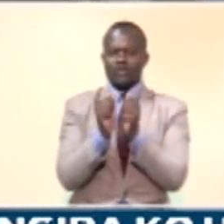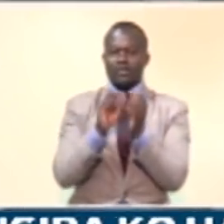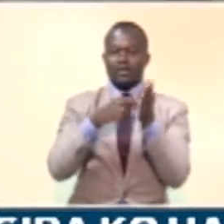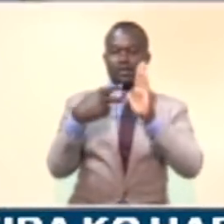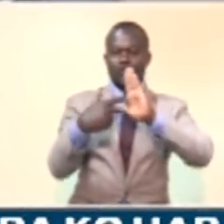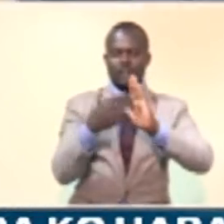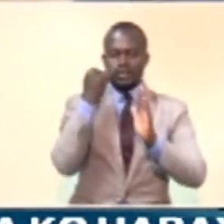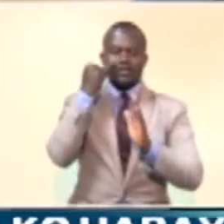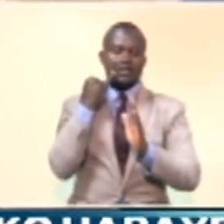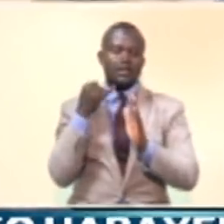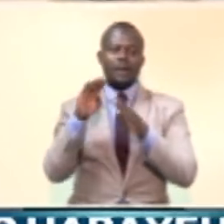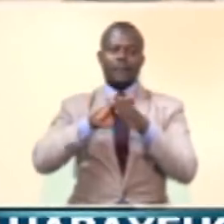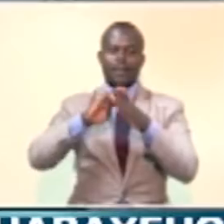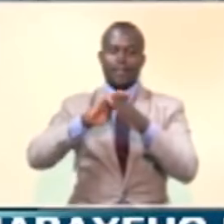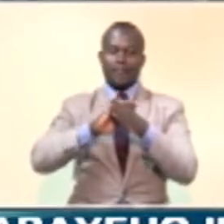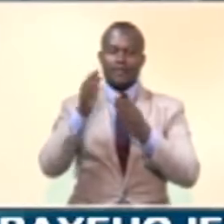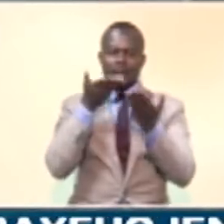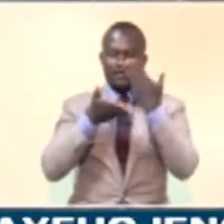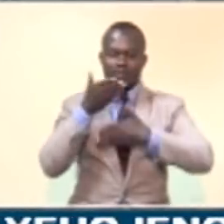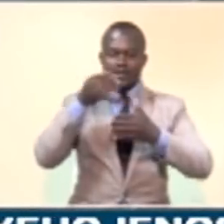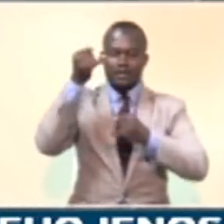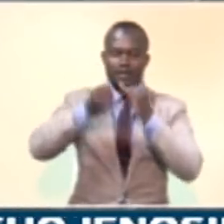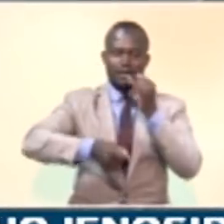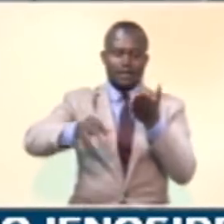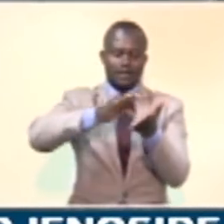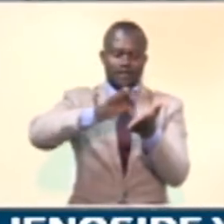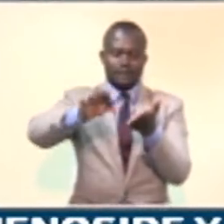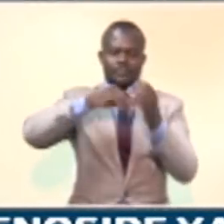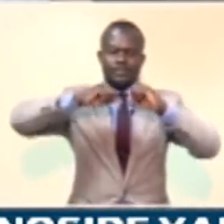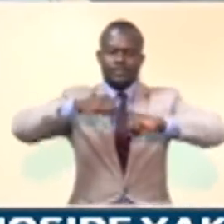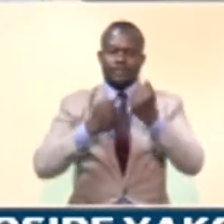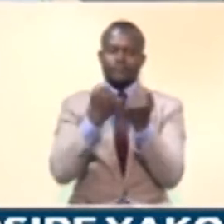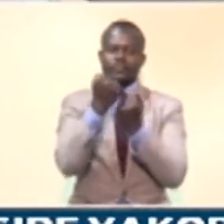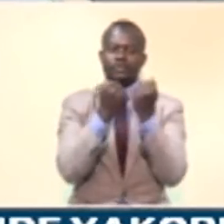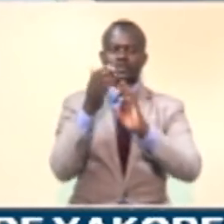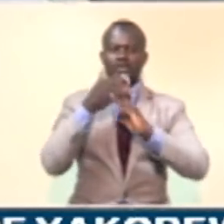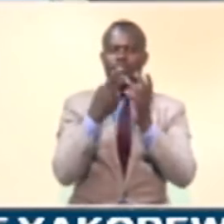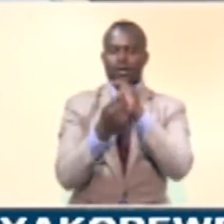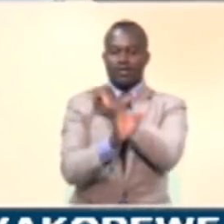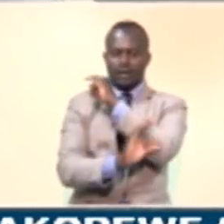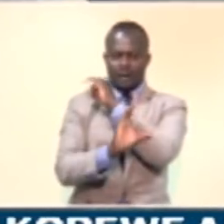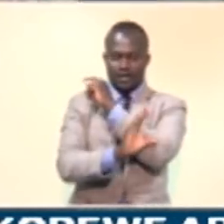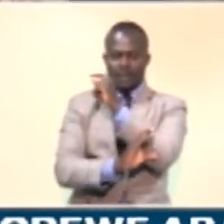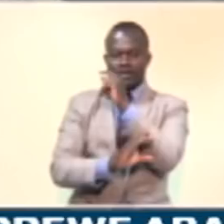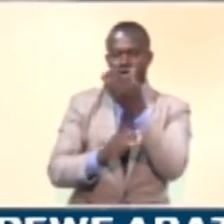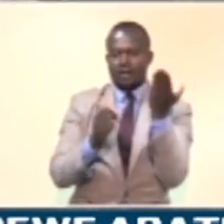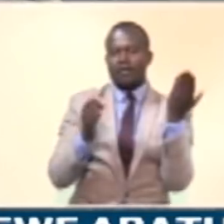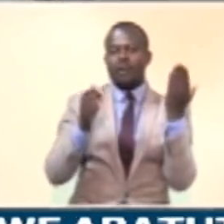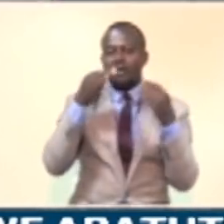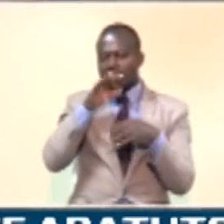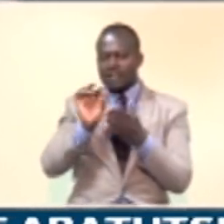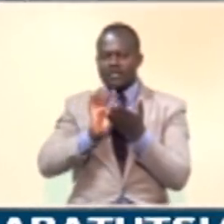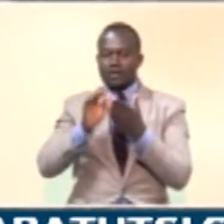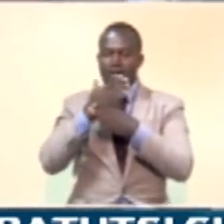n'imishinga ikomeye y'ishoramari. Ibi biganiro byasojwe no gushyira umukono ku masezerano y'ubutwerane hagati y'ibihugu byombi. Ku ruhande rw'u Faransa yasinywe na Minisitiri